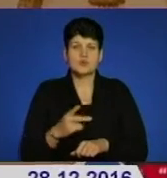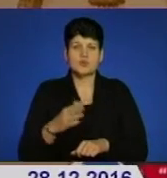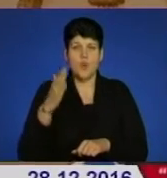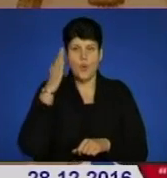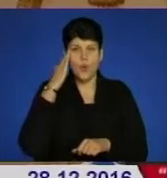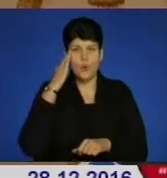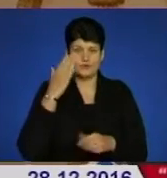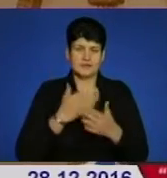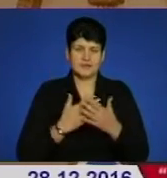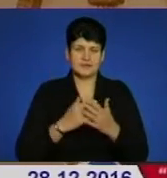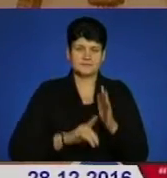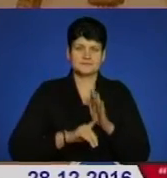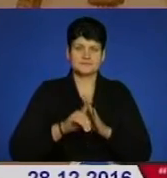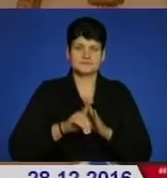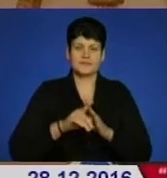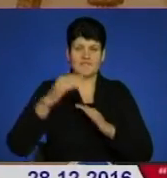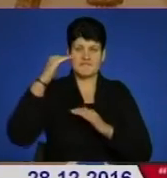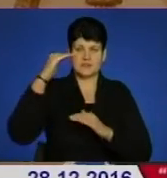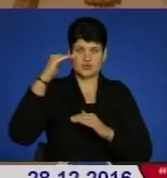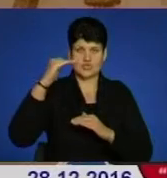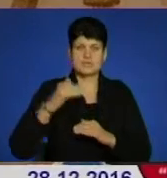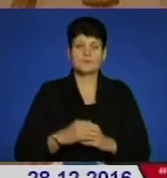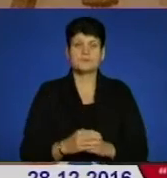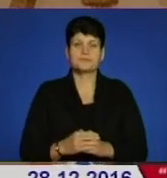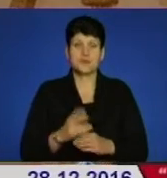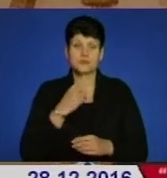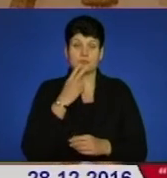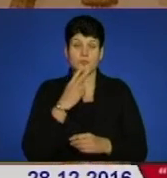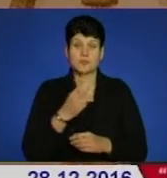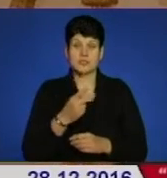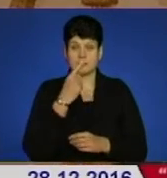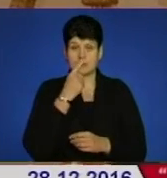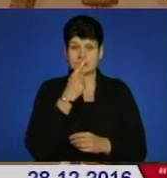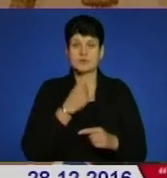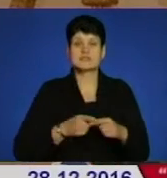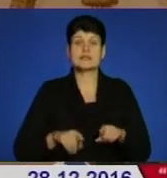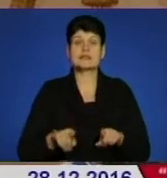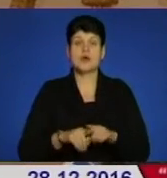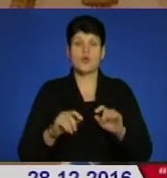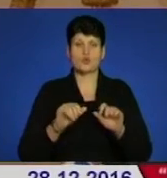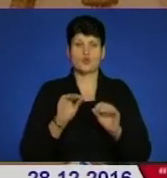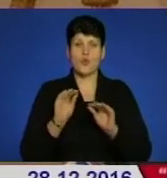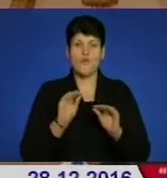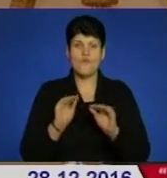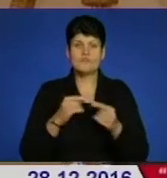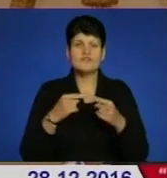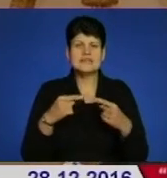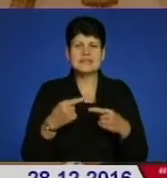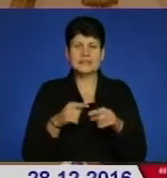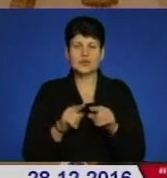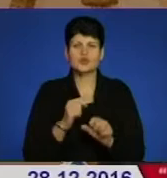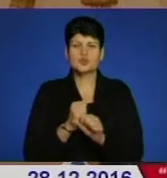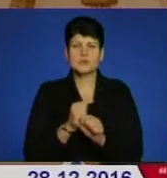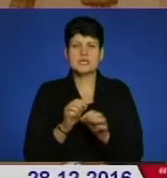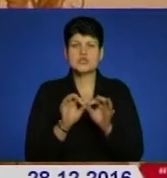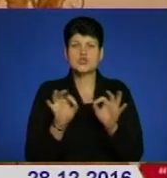будемо так говорити, що цього дідуха, верхню частину, ми, якщо ви побачите близько, це вона теж оформлення в різні технології, зроблені із